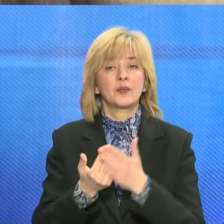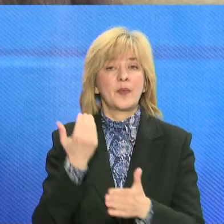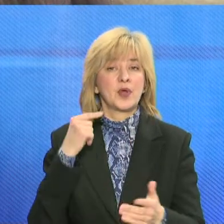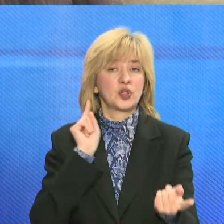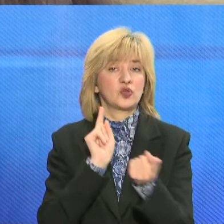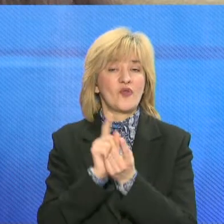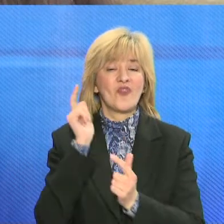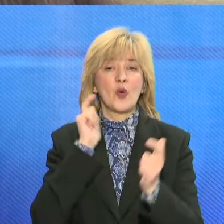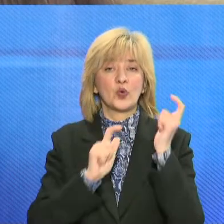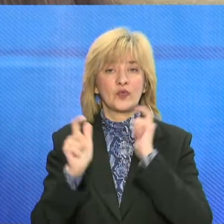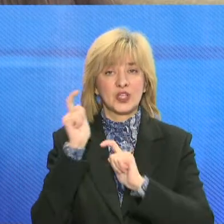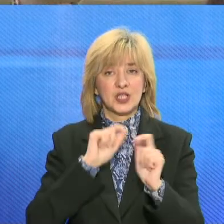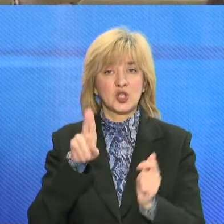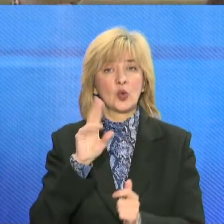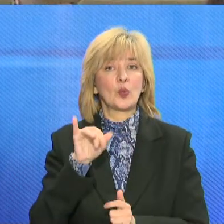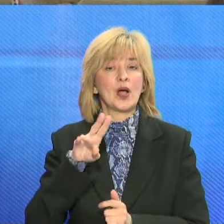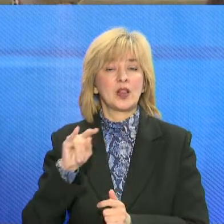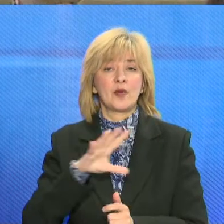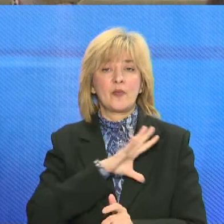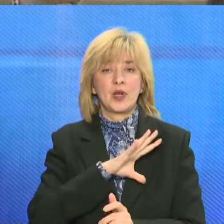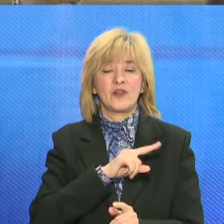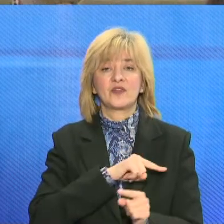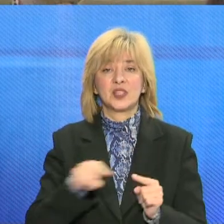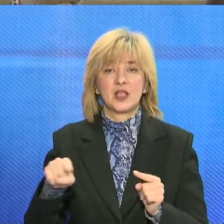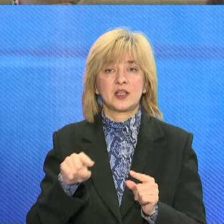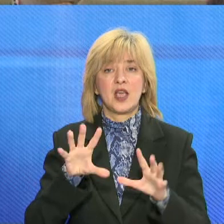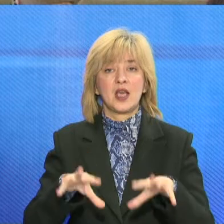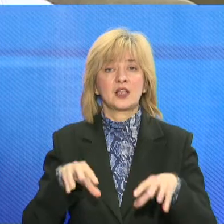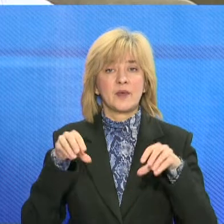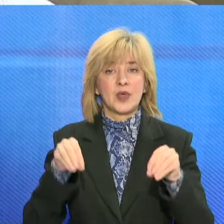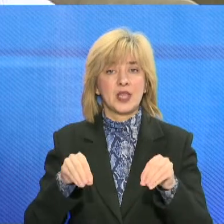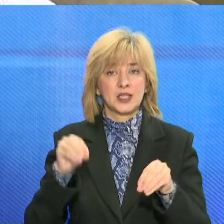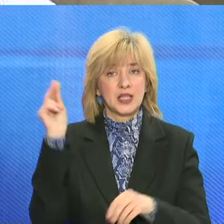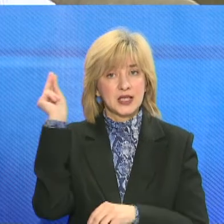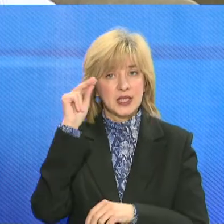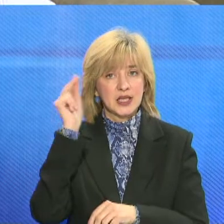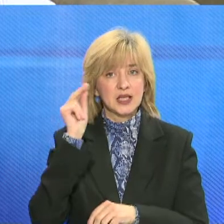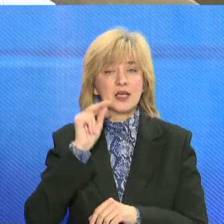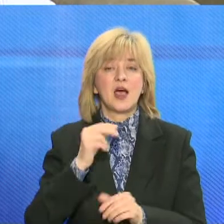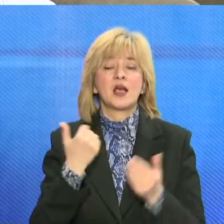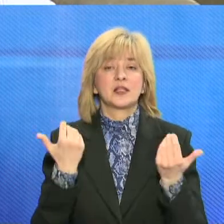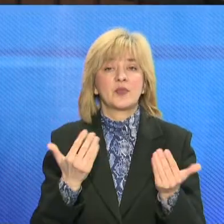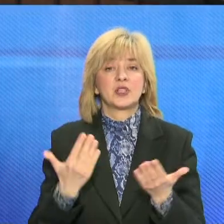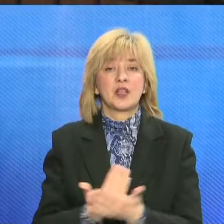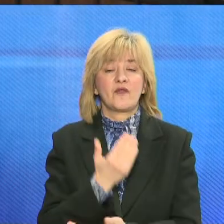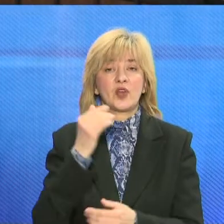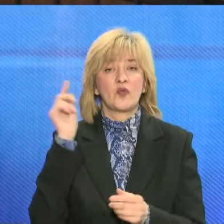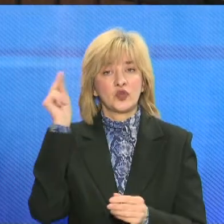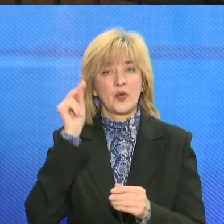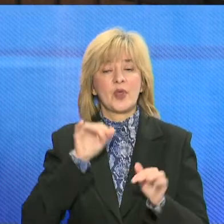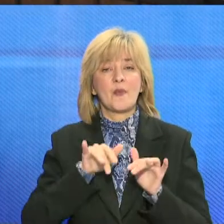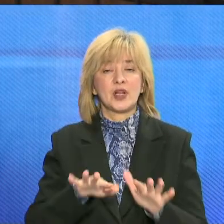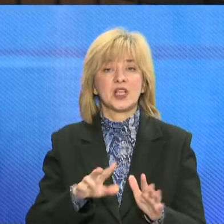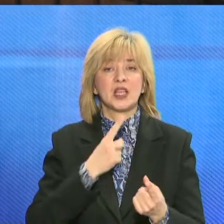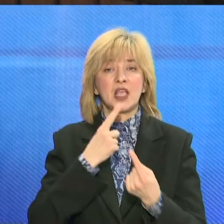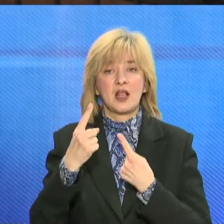ва ўніверсітэце імя Янкі Купалы праходзілі цягам экзаменацыйнай сесіі. Цяпер жа з аднаўленнем вучэбнага працэсу дыялогавыя пляцоўкі